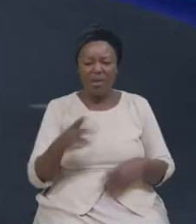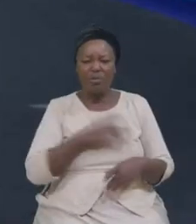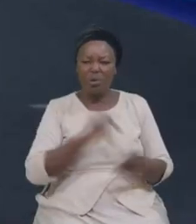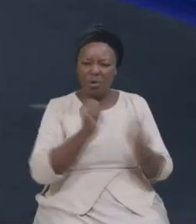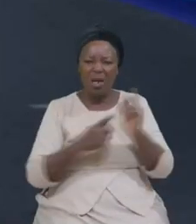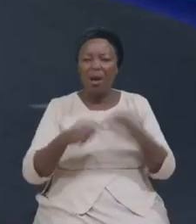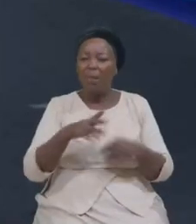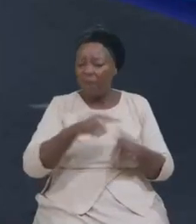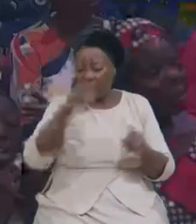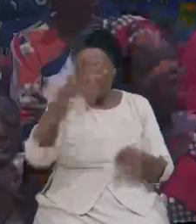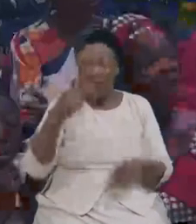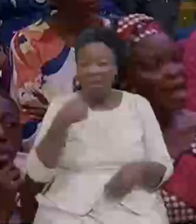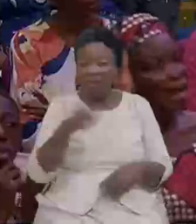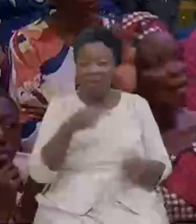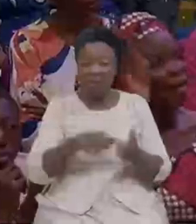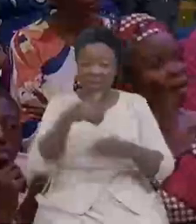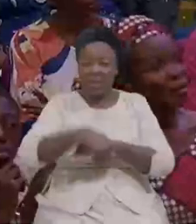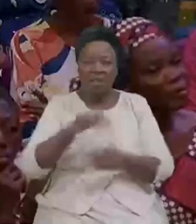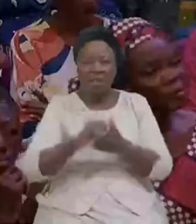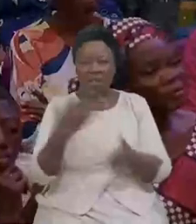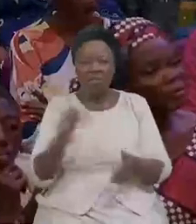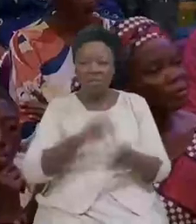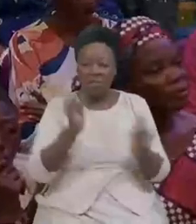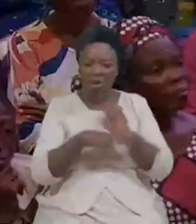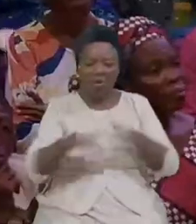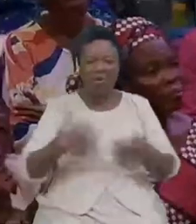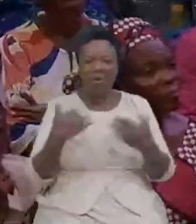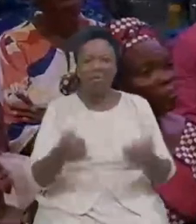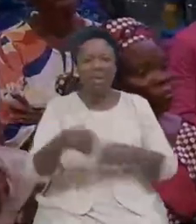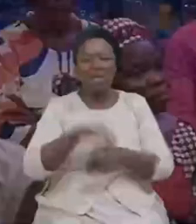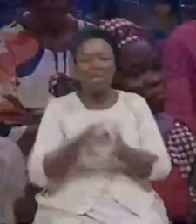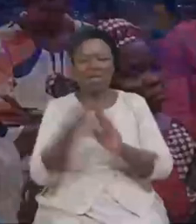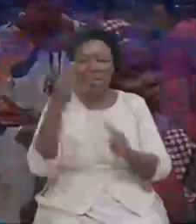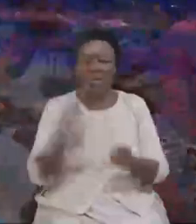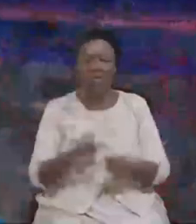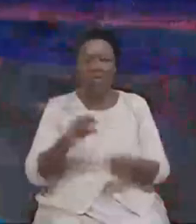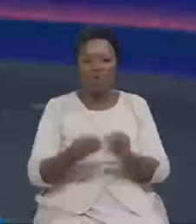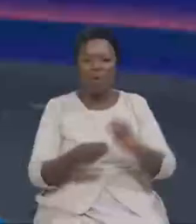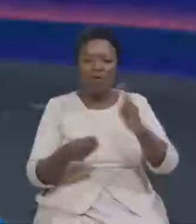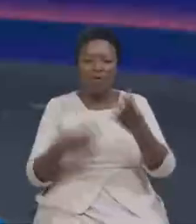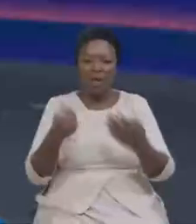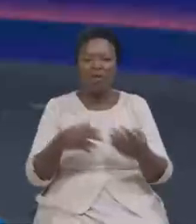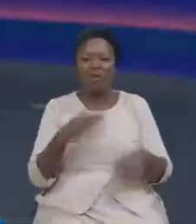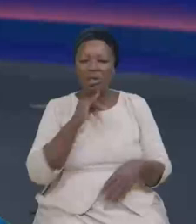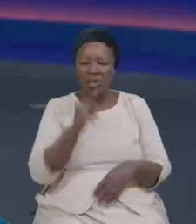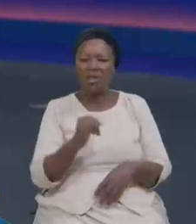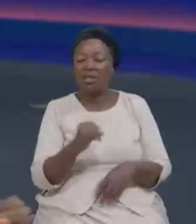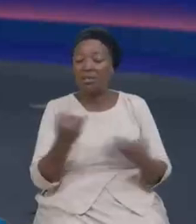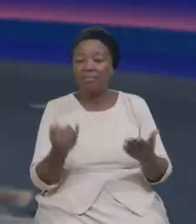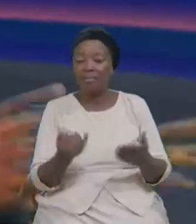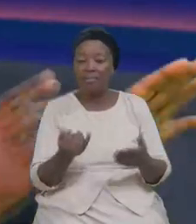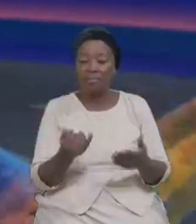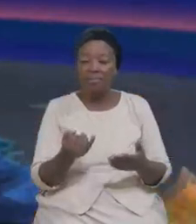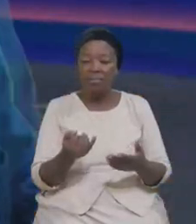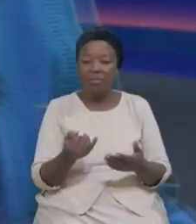nom de Jésus. Quatrièmement, nous avons la pénurie dans la vie. Oh, nous sommes brisés.